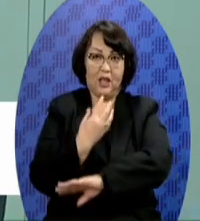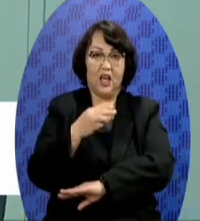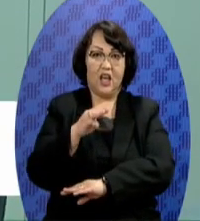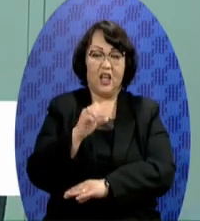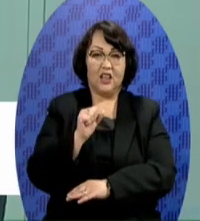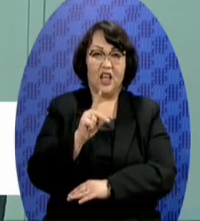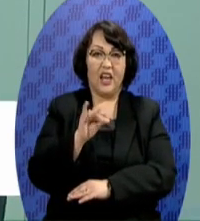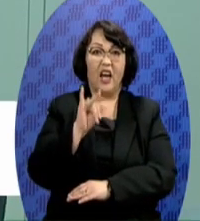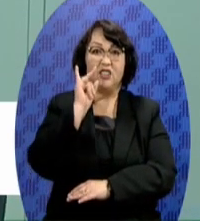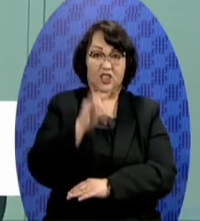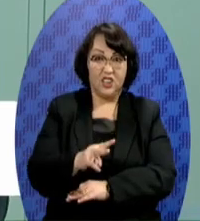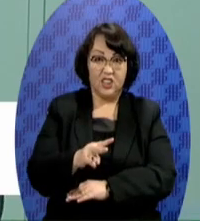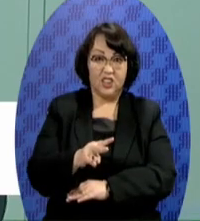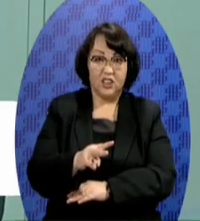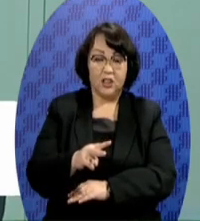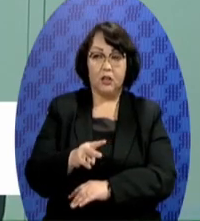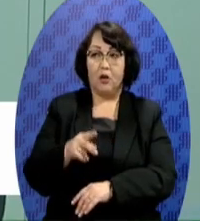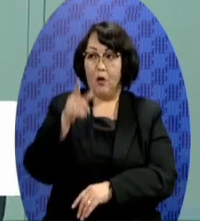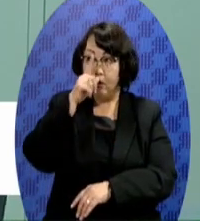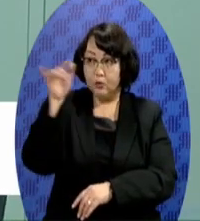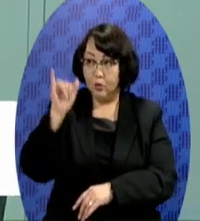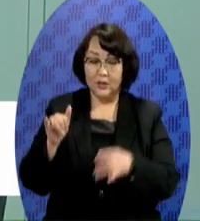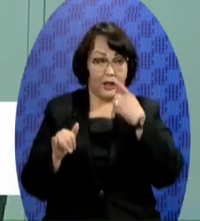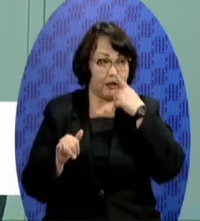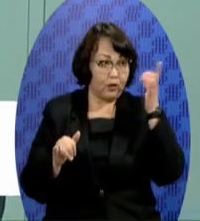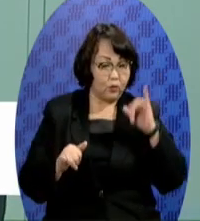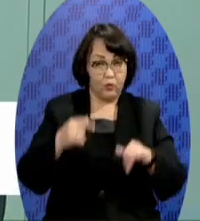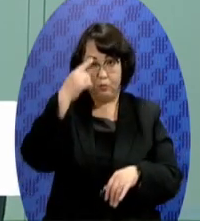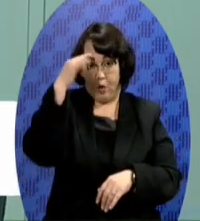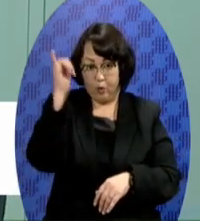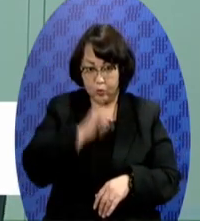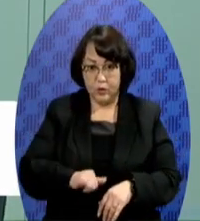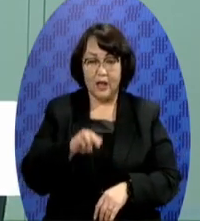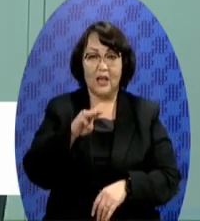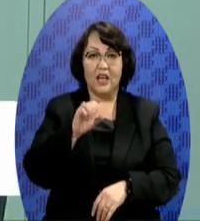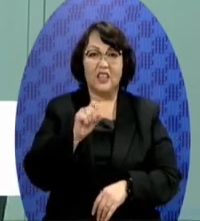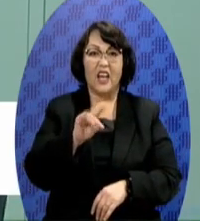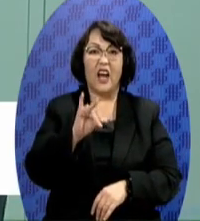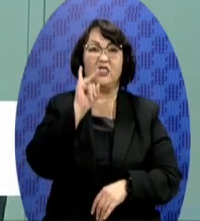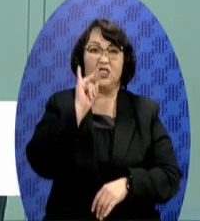бол энэ их хөршүүдтэй бид хамгийн амархан уусч